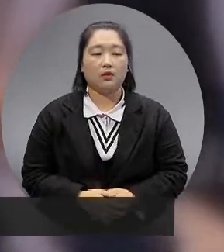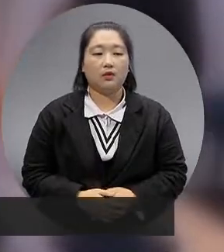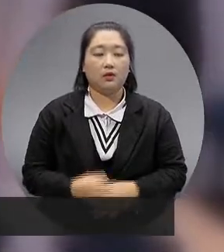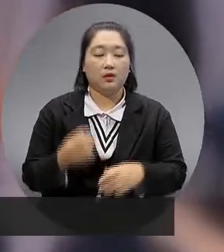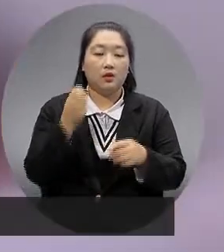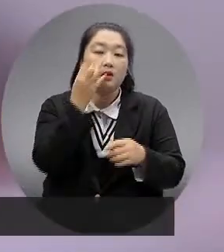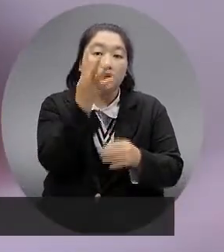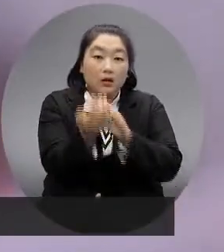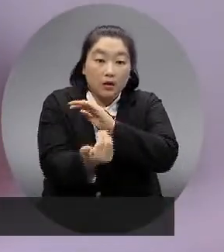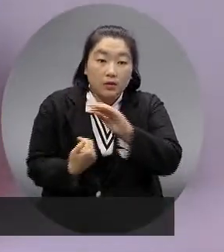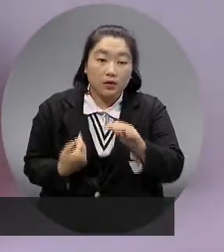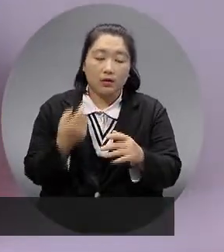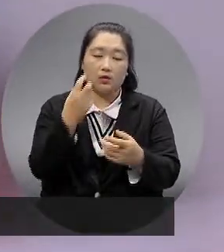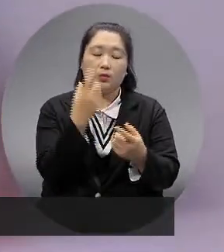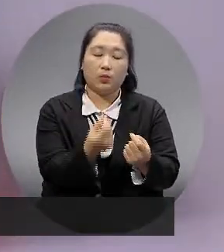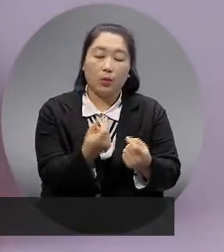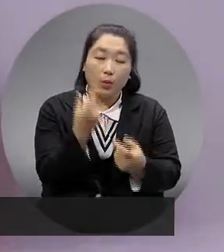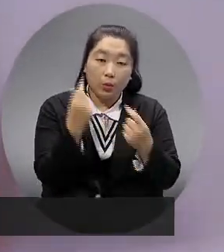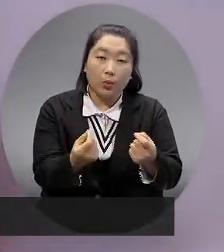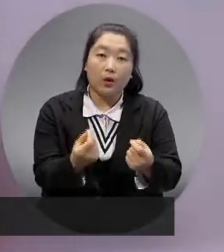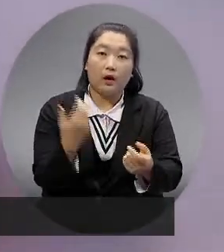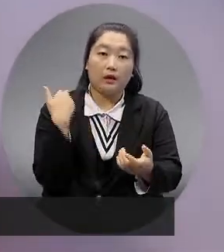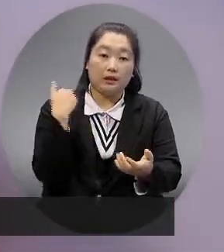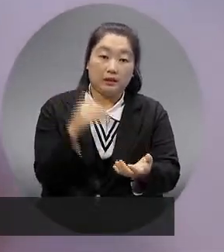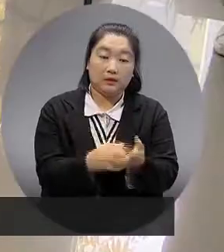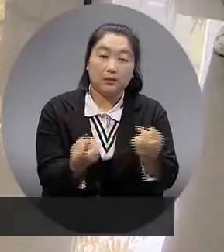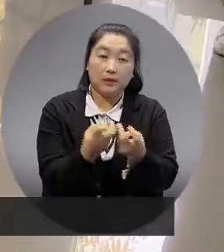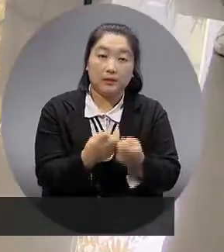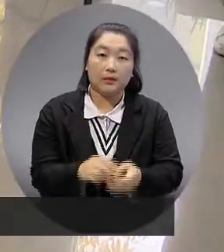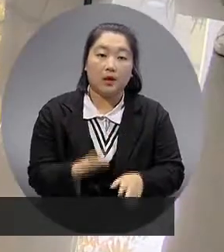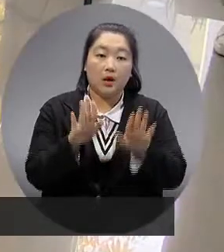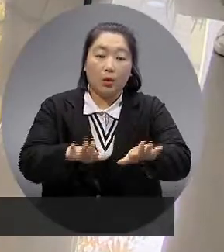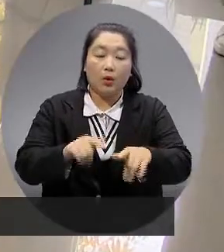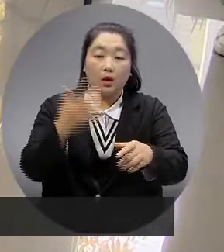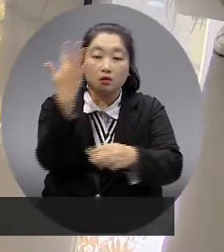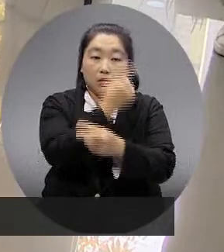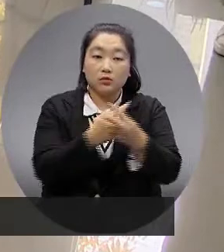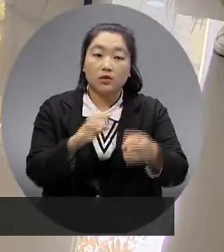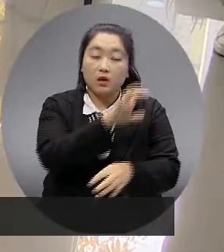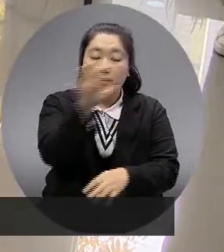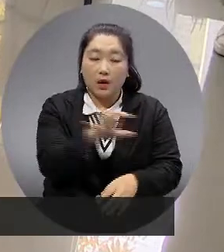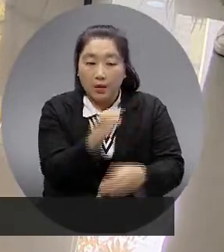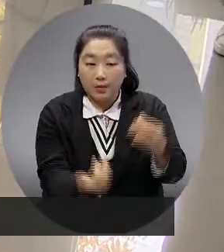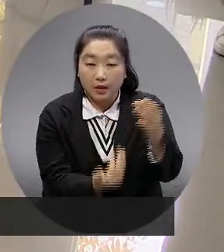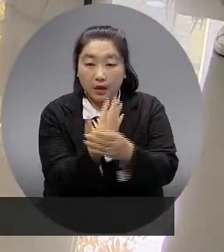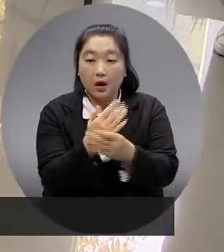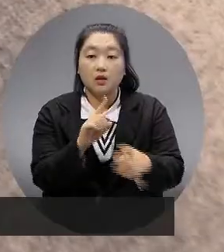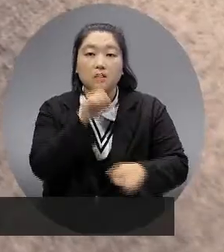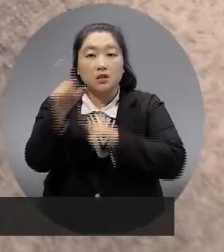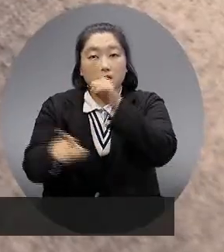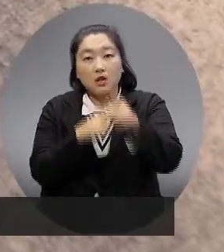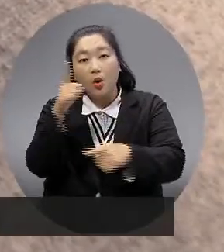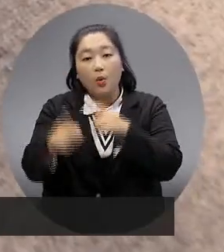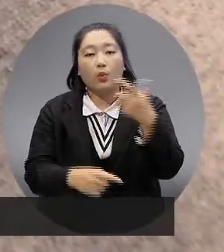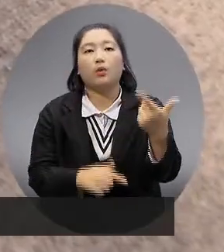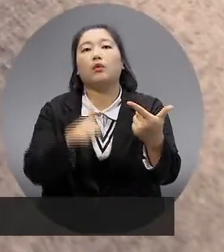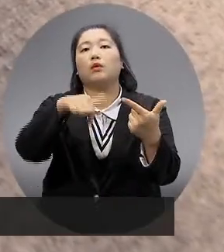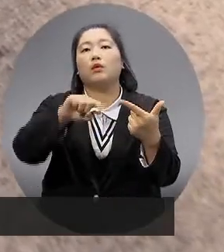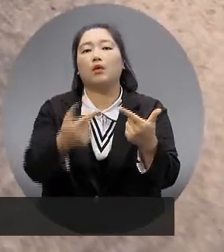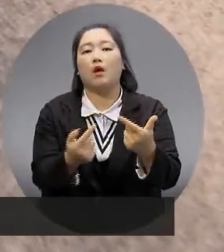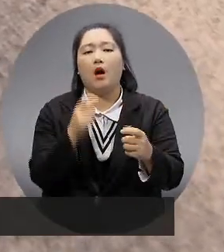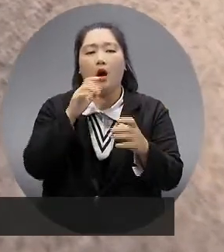이렇게 보증비 수십만 원을 챙겨갔습니다. 올 들어 청주에서 반복된 이런 사건은 신고된 것만 6건,